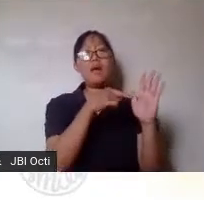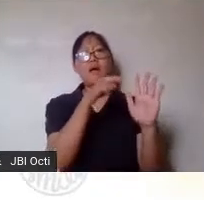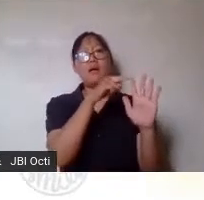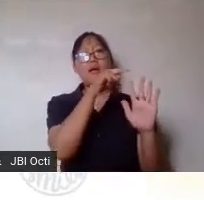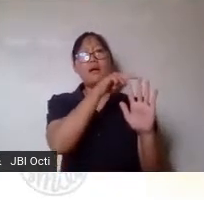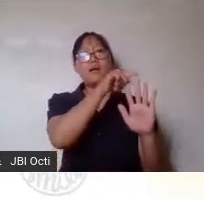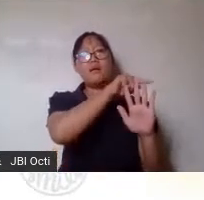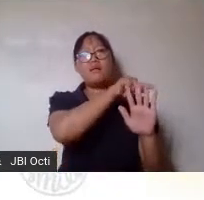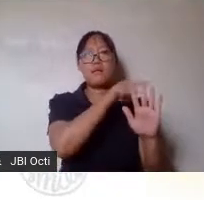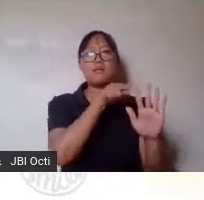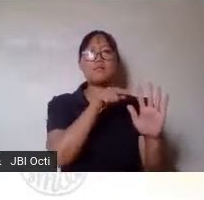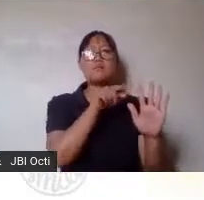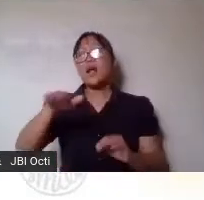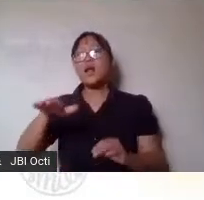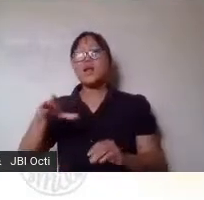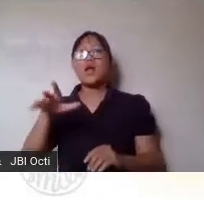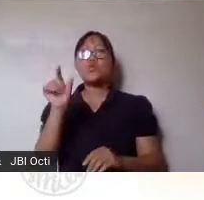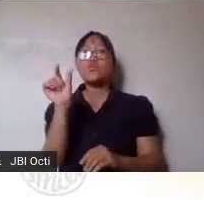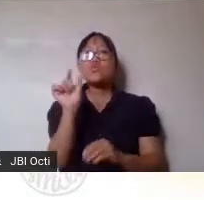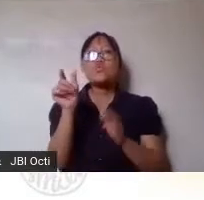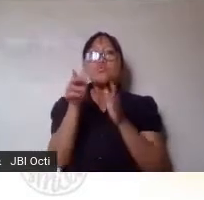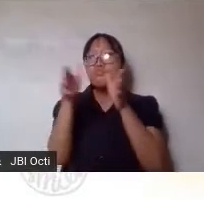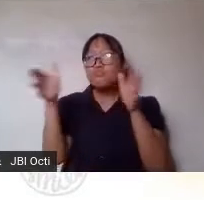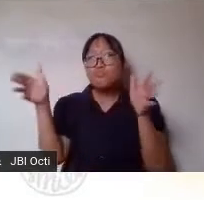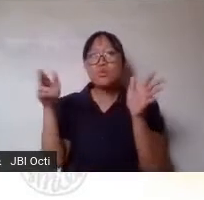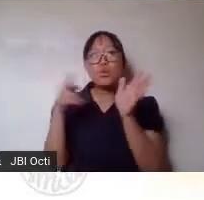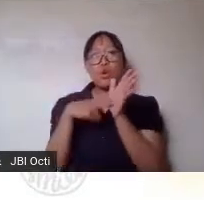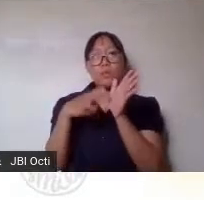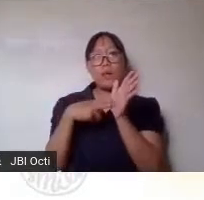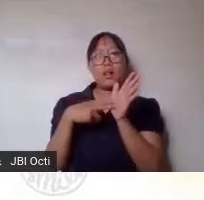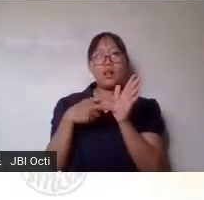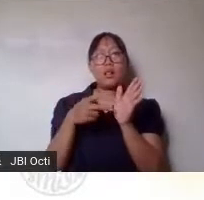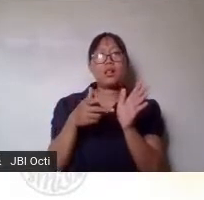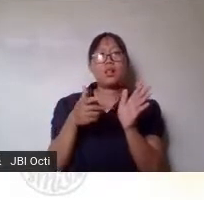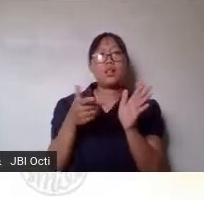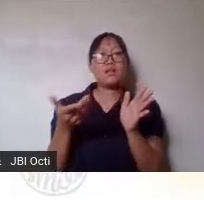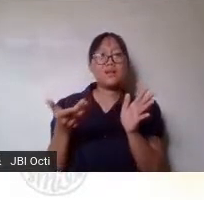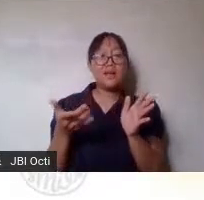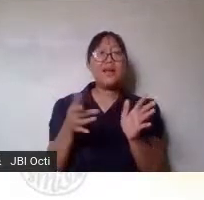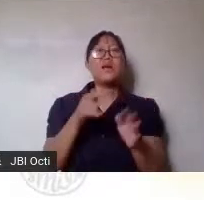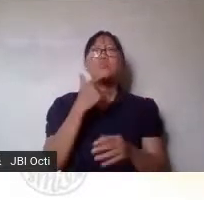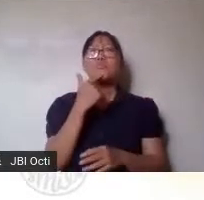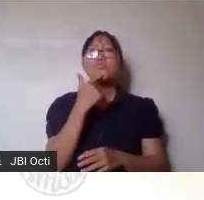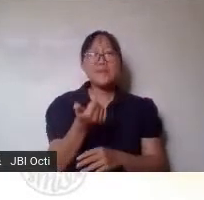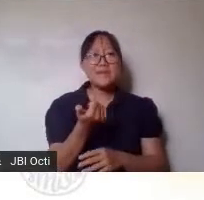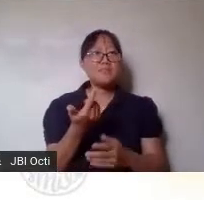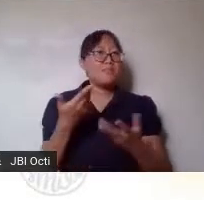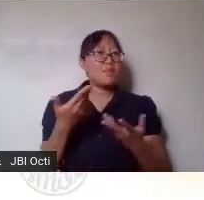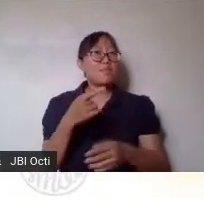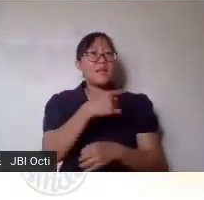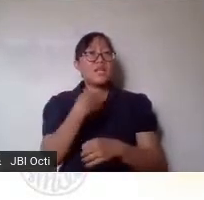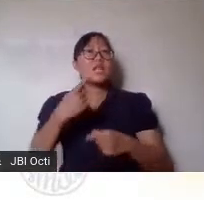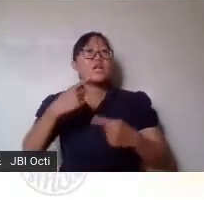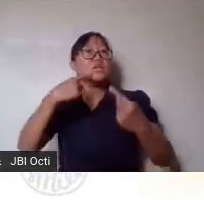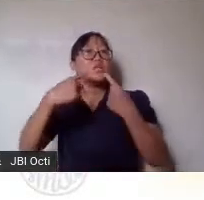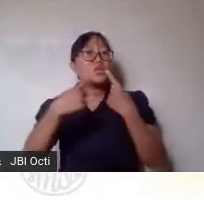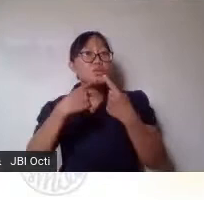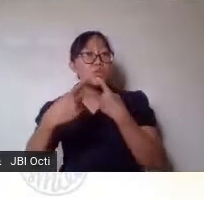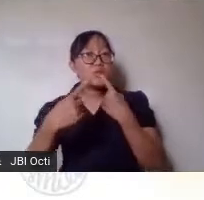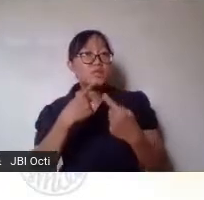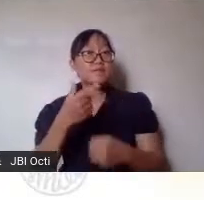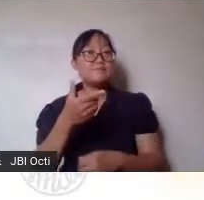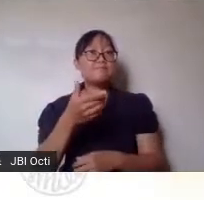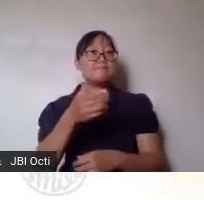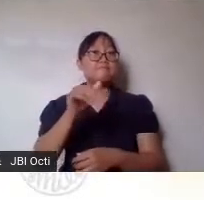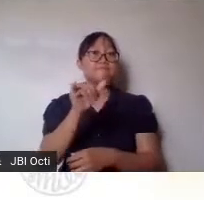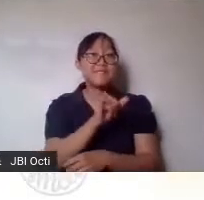normal. Nah, ini mungkin nanti bagus sekali untuk kita jadikan bahan diskusi bersama-sama dengan bapak-bapak